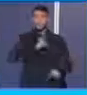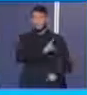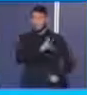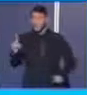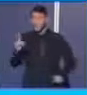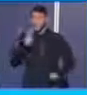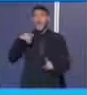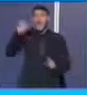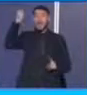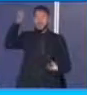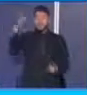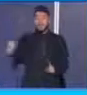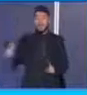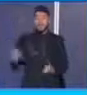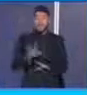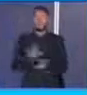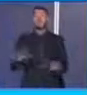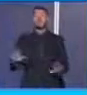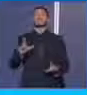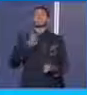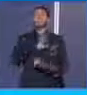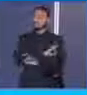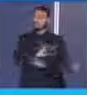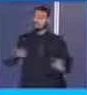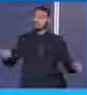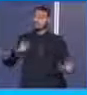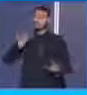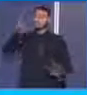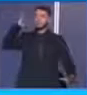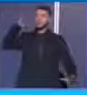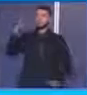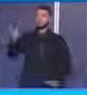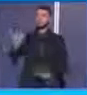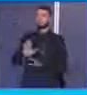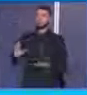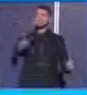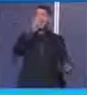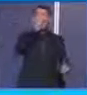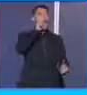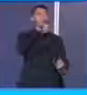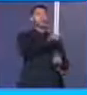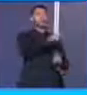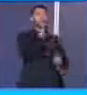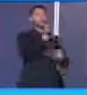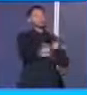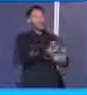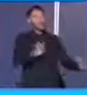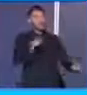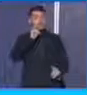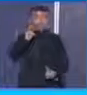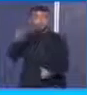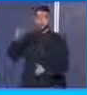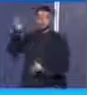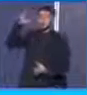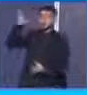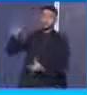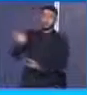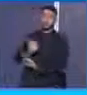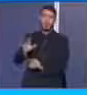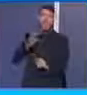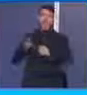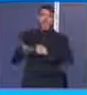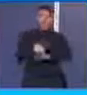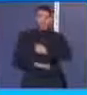να απουσιάσεις, θα βρεθείς σε δυσμενέτερη θέση από εκείνη των ανδρών. Στον αγροτικό τομέα, η